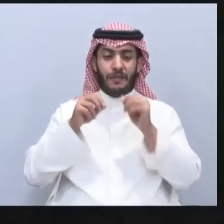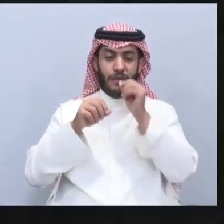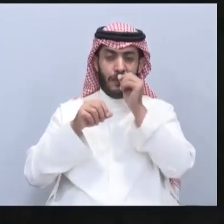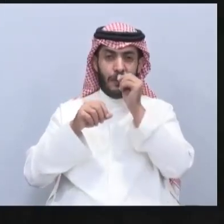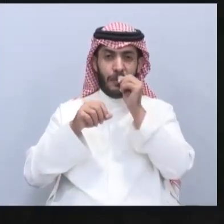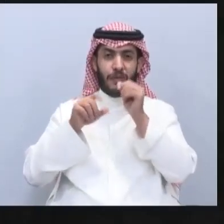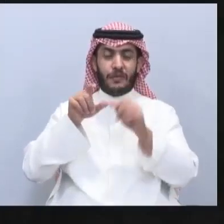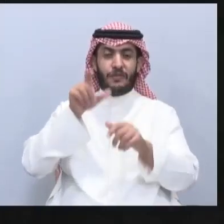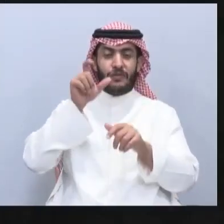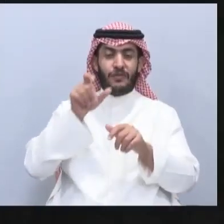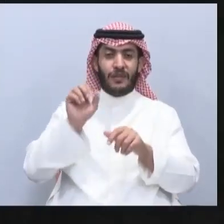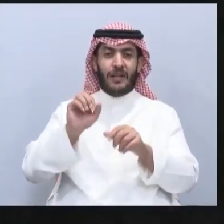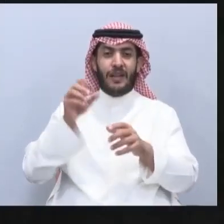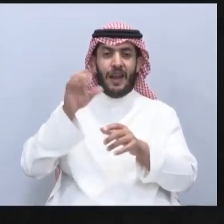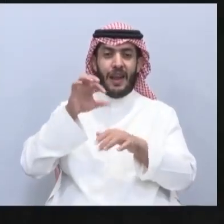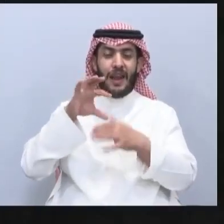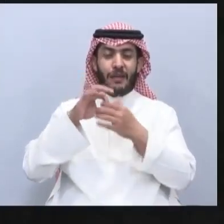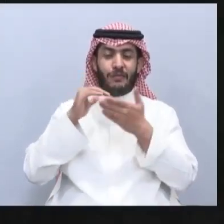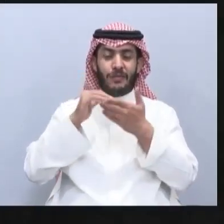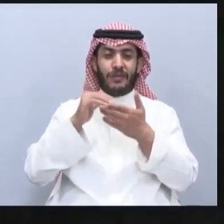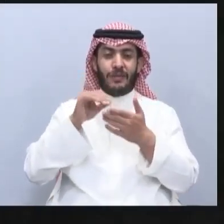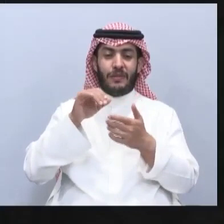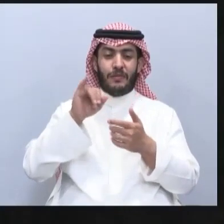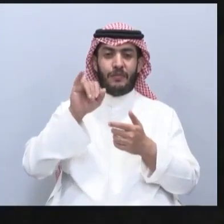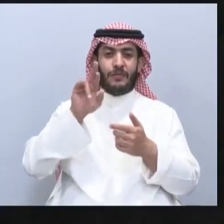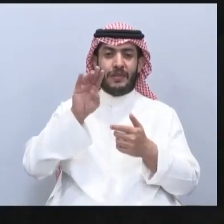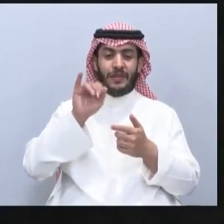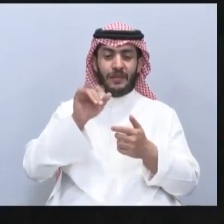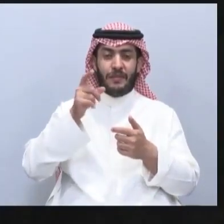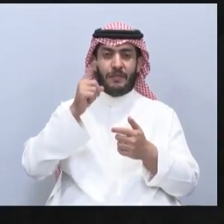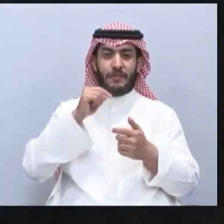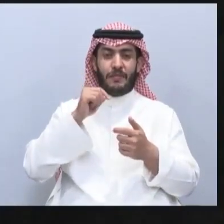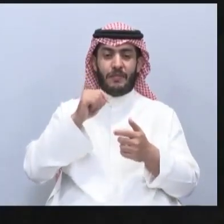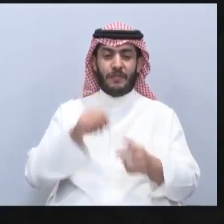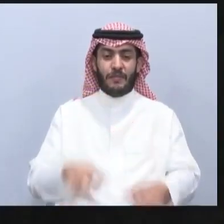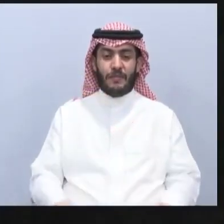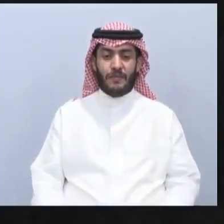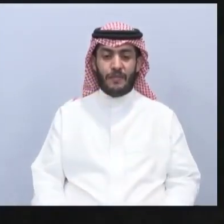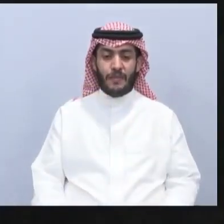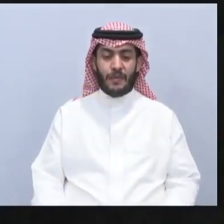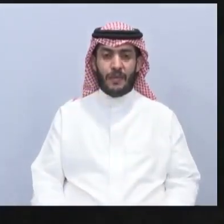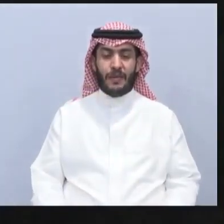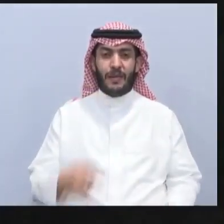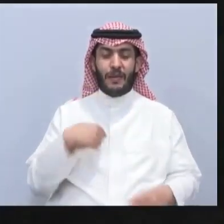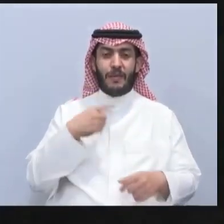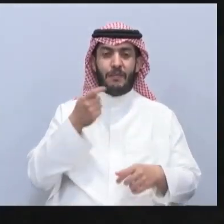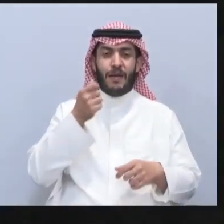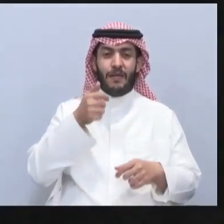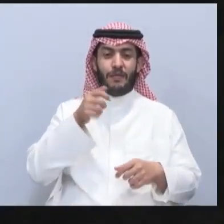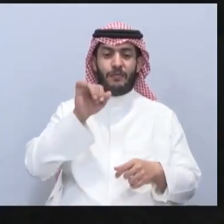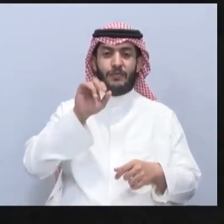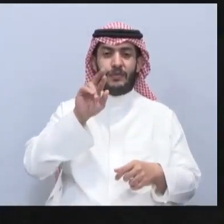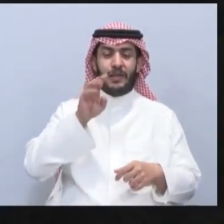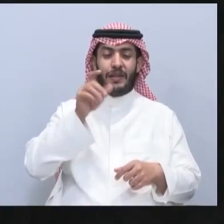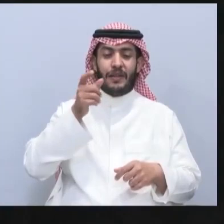المزكي نفسه جاءت المزكي وايضا في نفس المال المزكى به